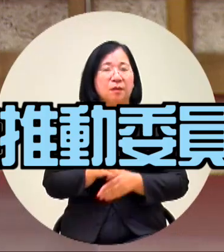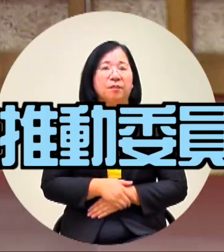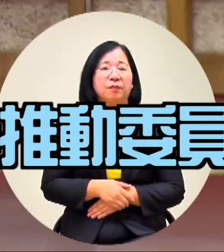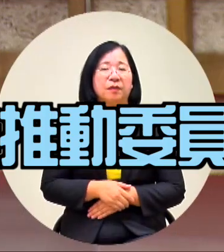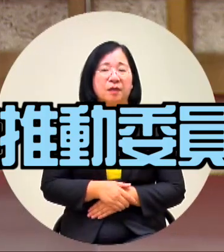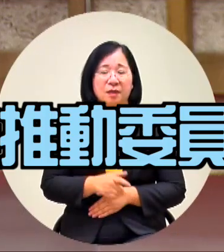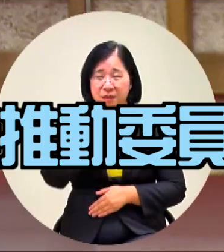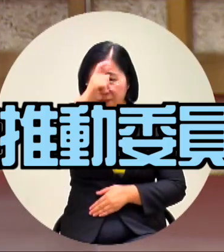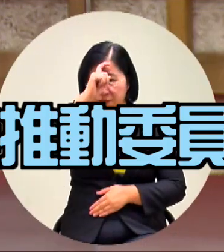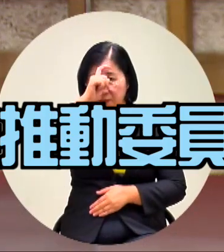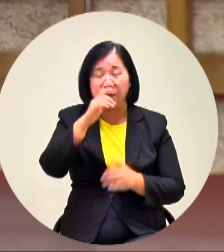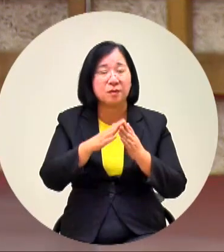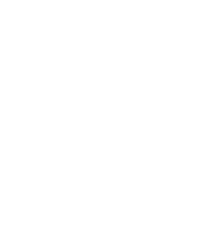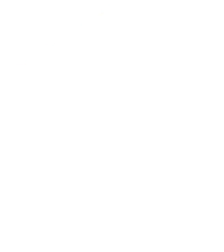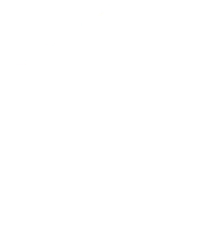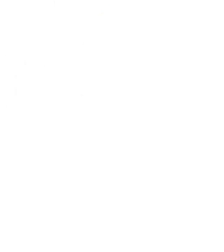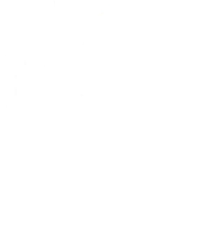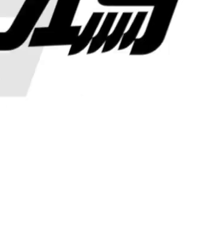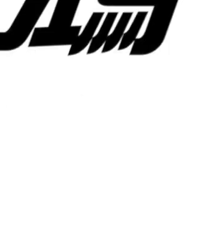碳中和跟氢能推动委员会。